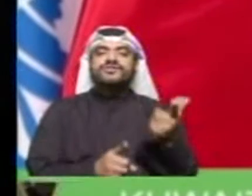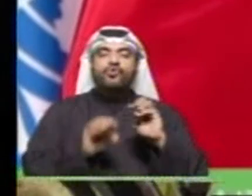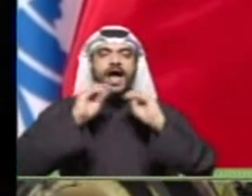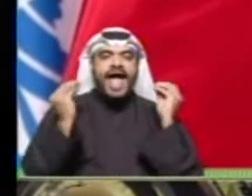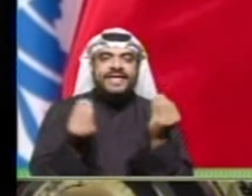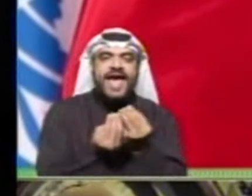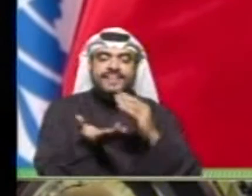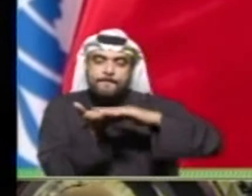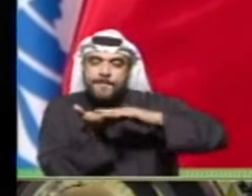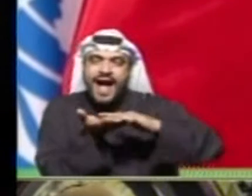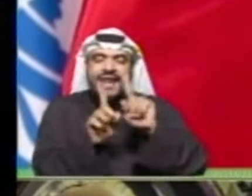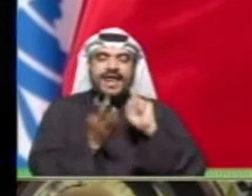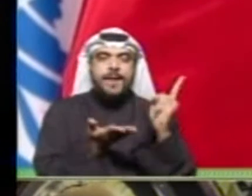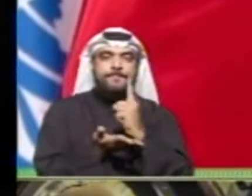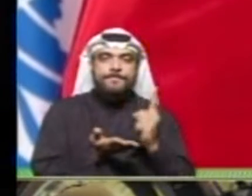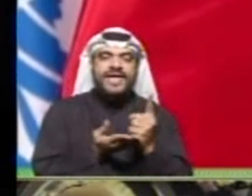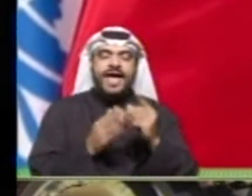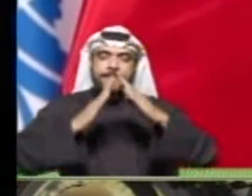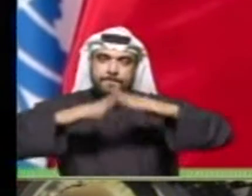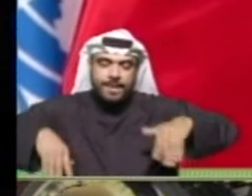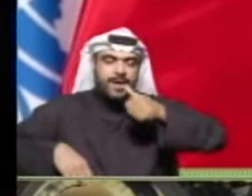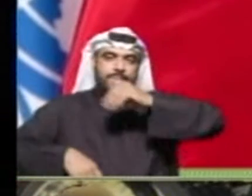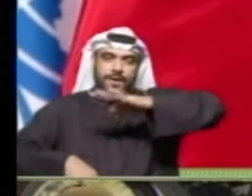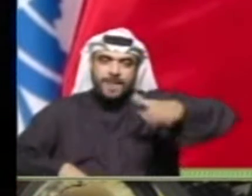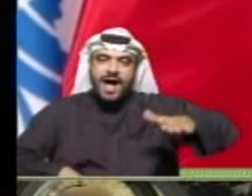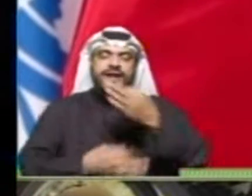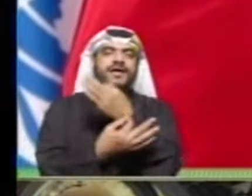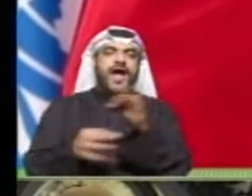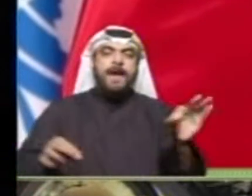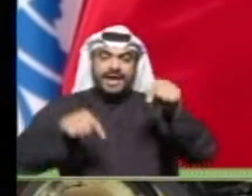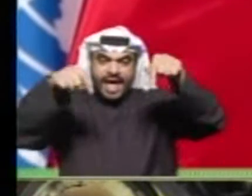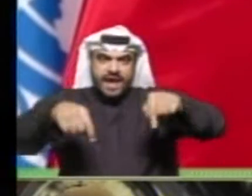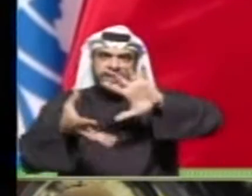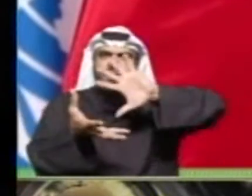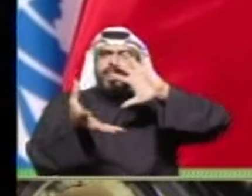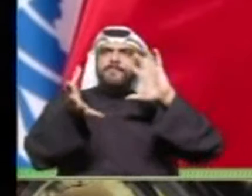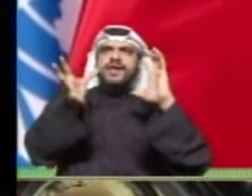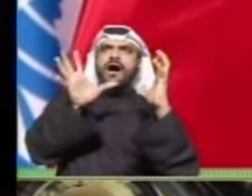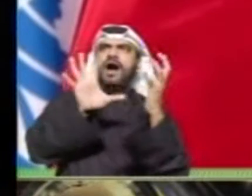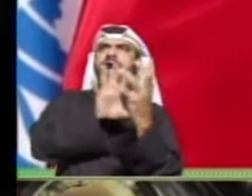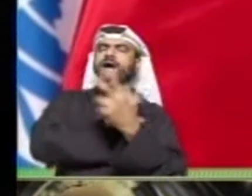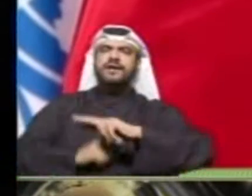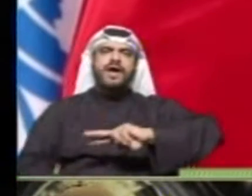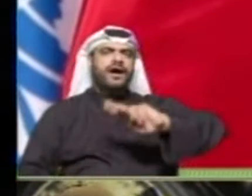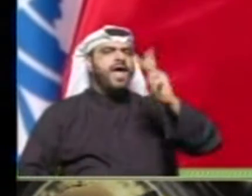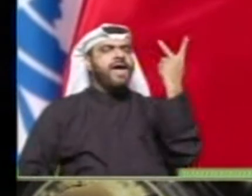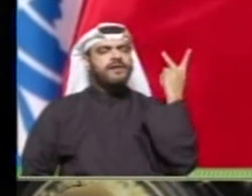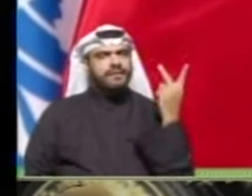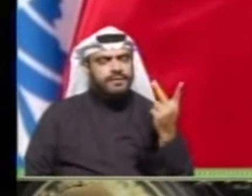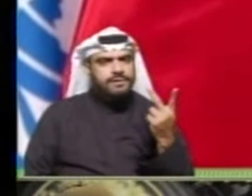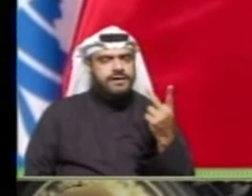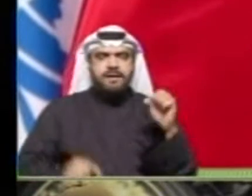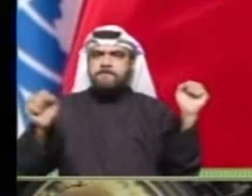جهود المجتمع الدولي لمعالجة ظاهرة تغير المناخ للتخفيف من آثارها السلبية التي